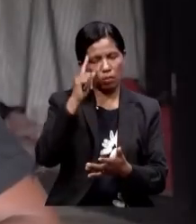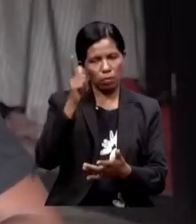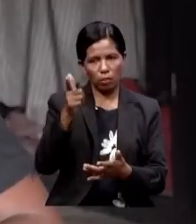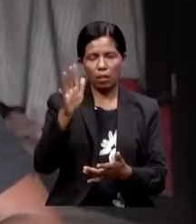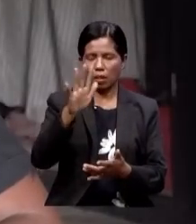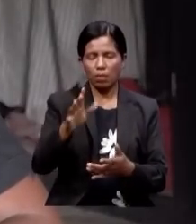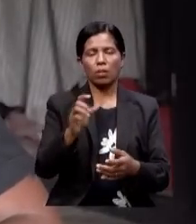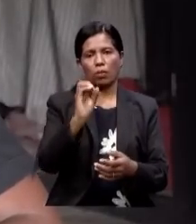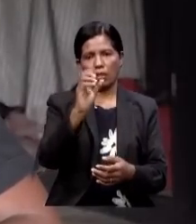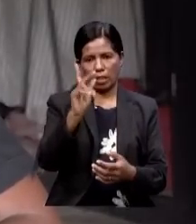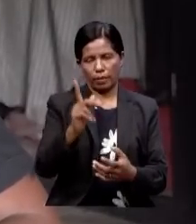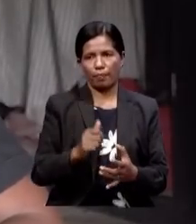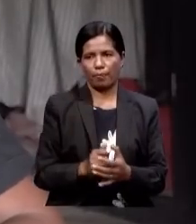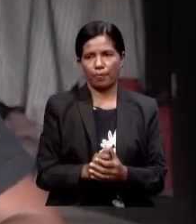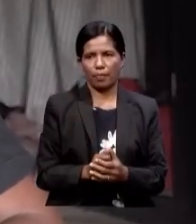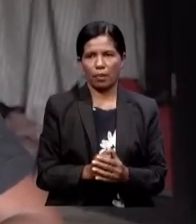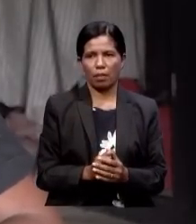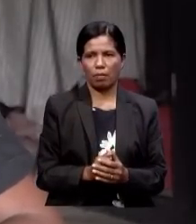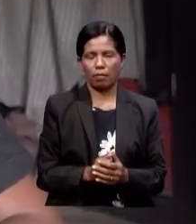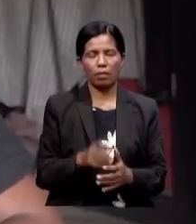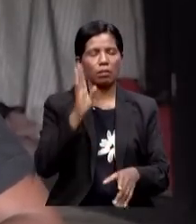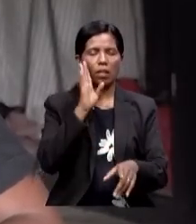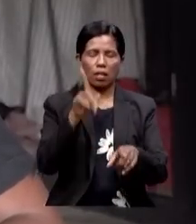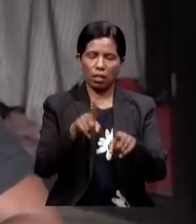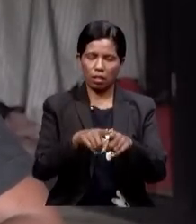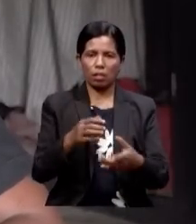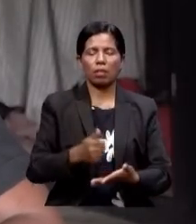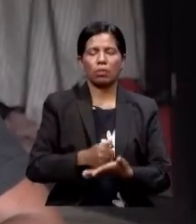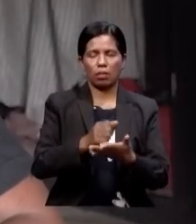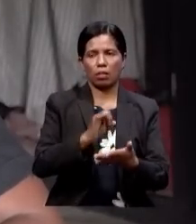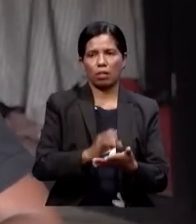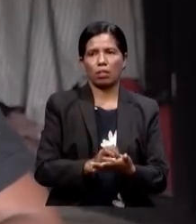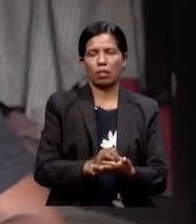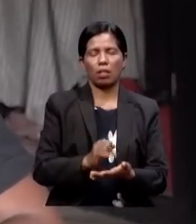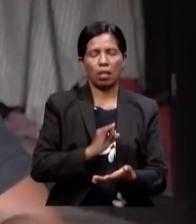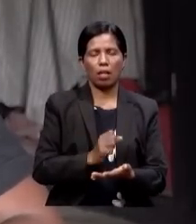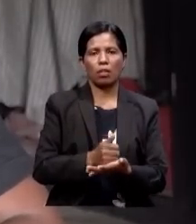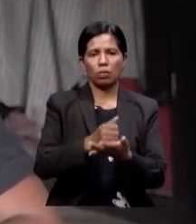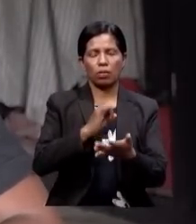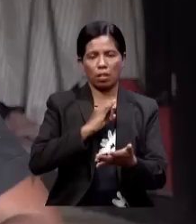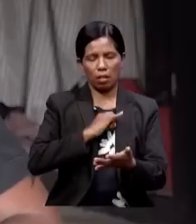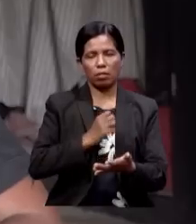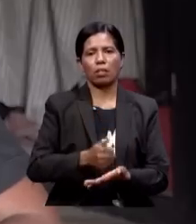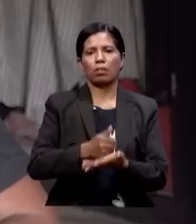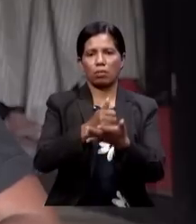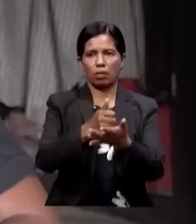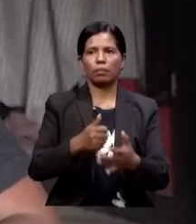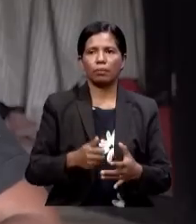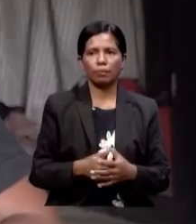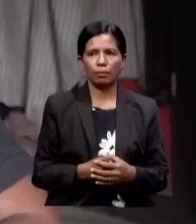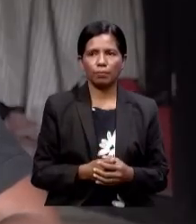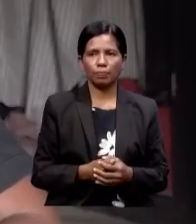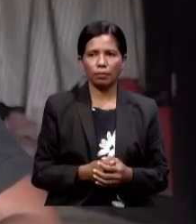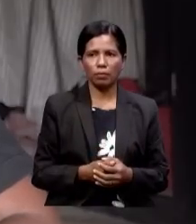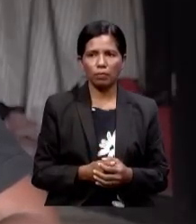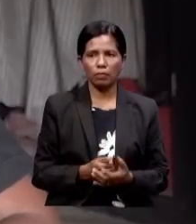Ba alin sekarang, anu ini makan bet tau mata lak. Anu lah anu ini musik lah bang. Sekarang baru sekarang sen